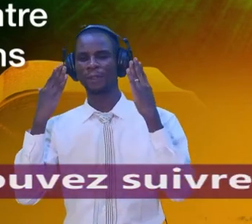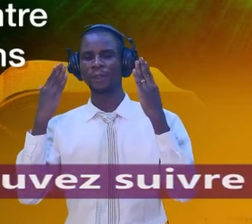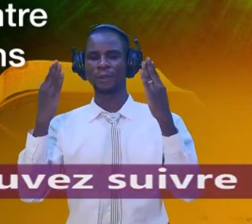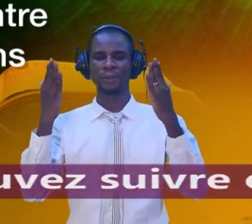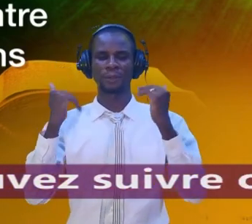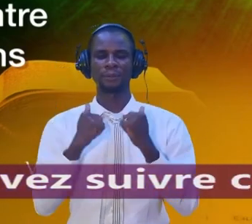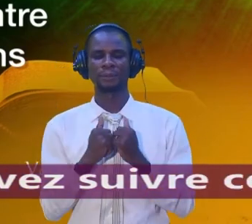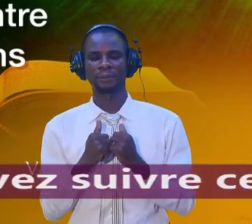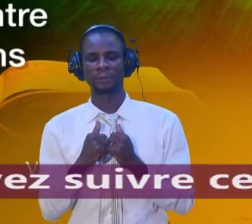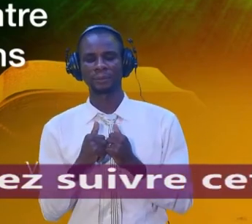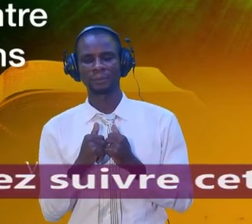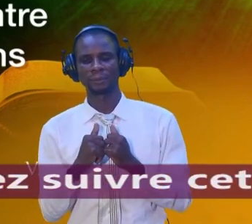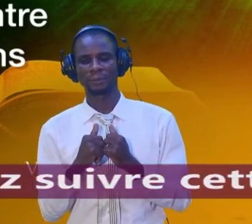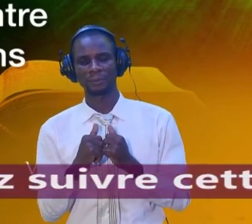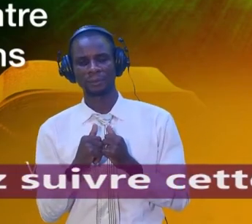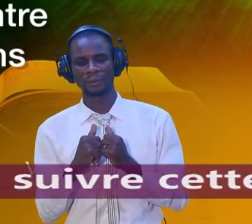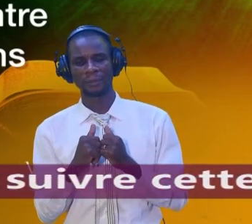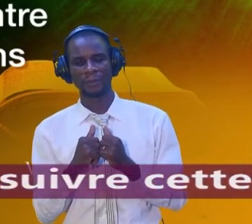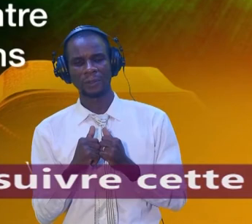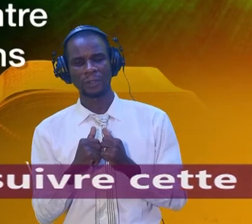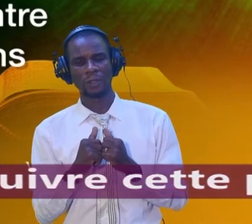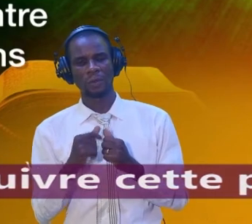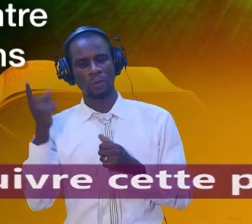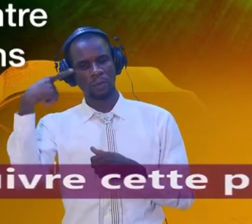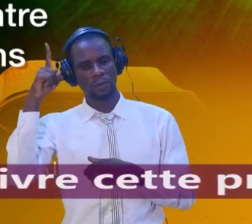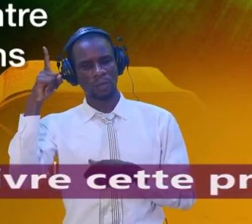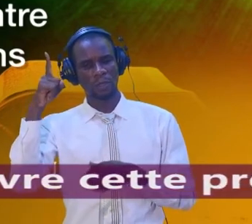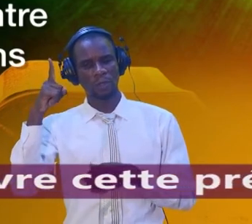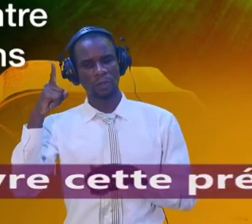Vaeni silaha zote za Mungu.